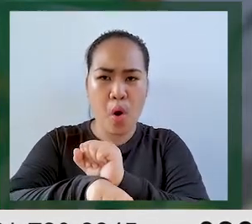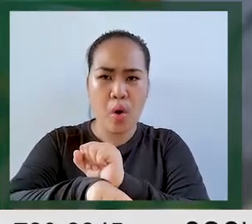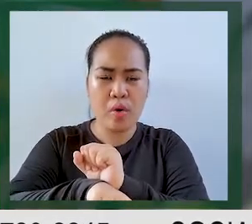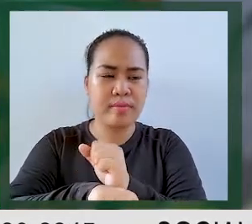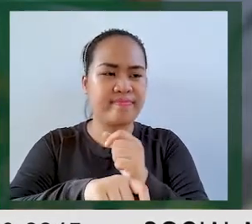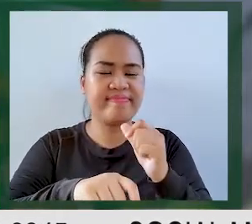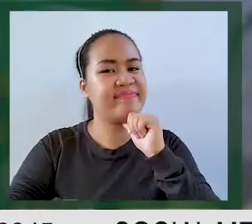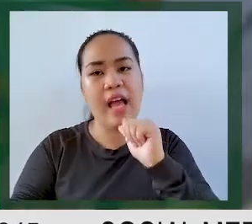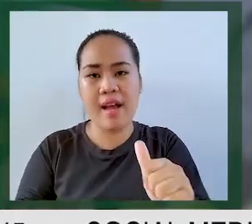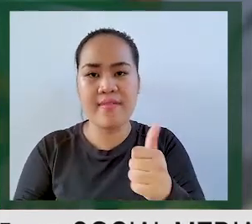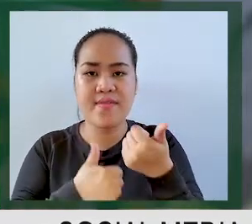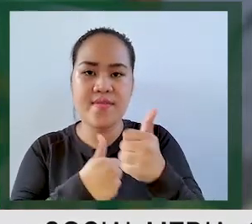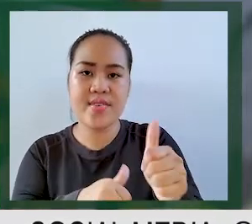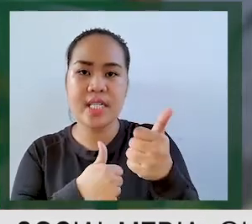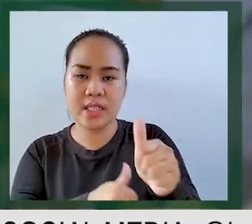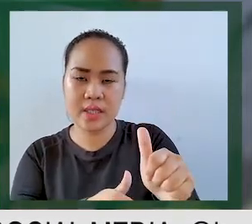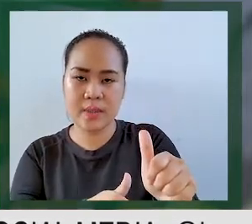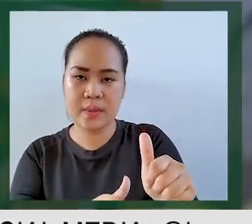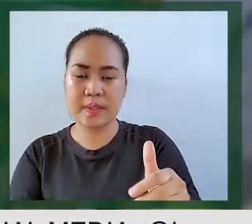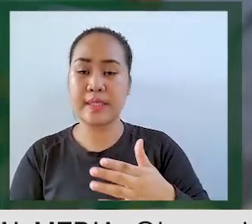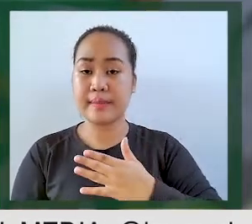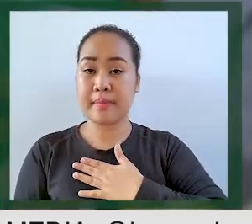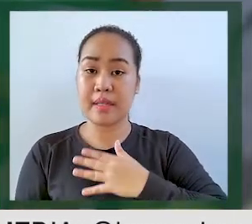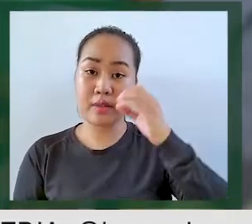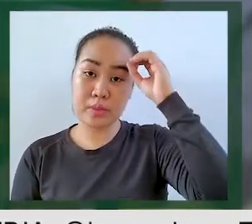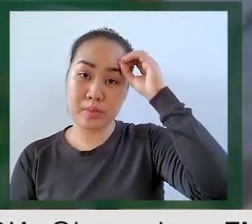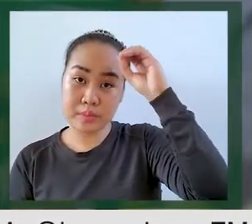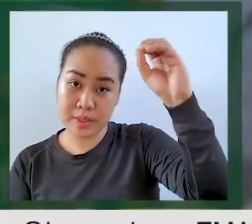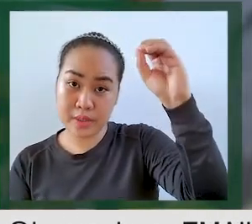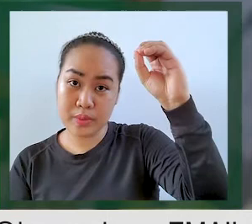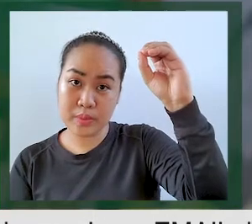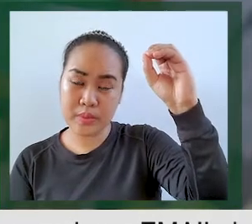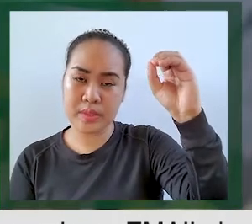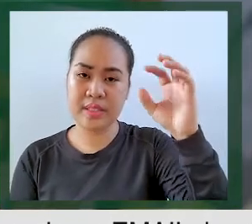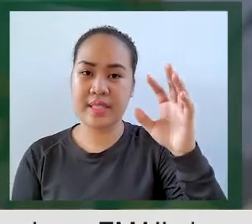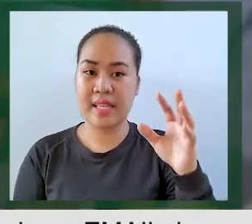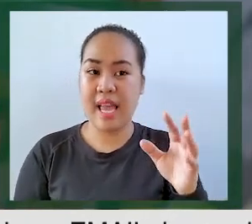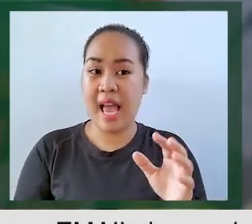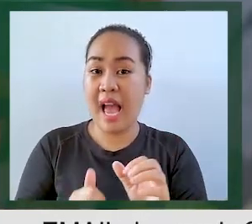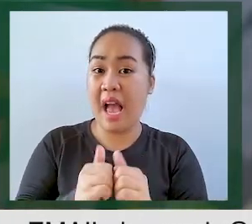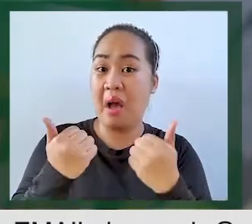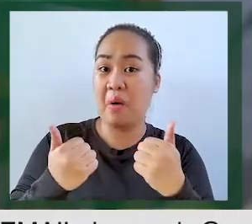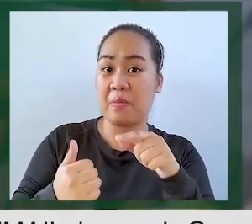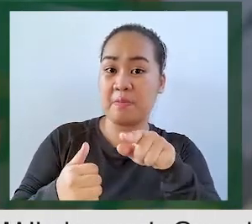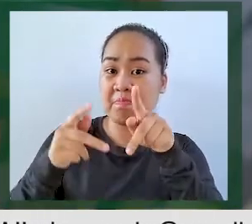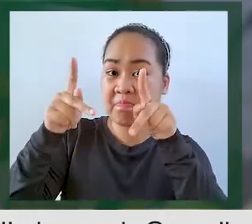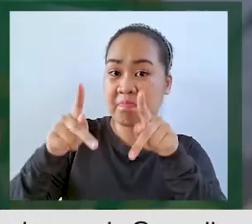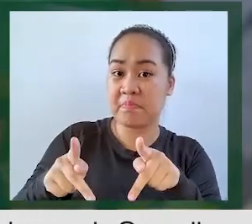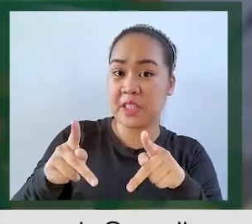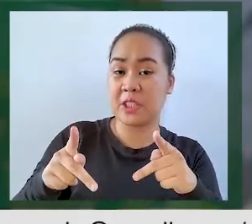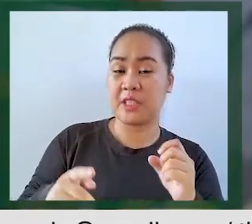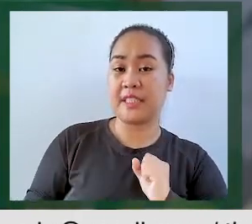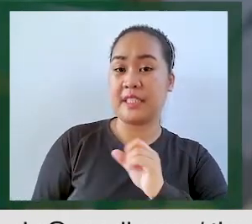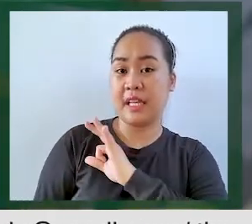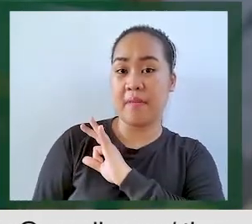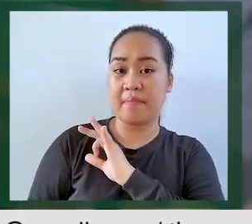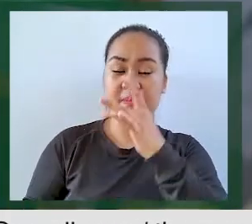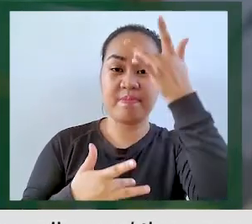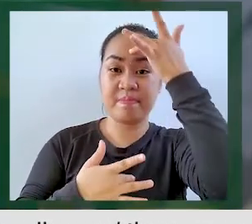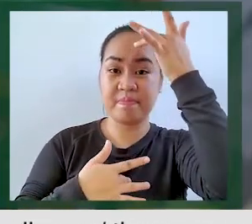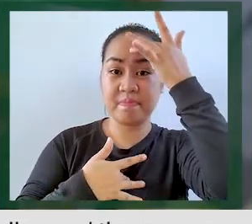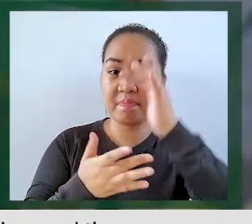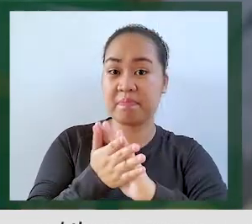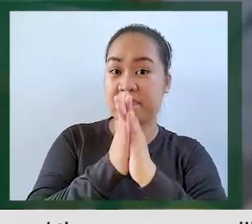ng empleyado. So please, no, let's try to maintain that health and safety protocol sa ating